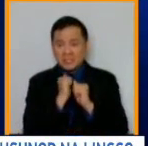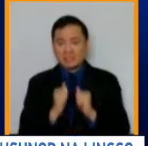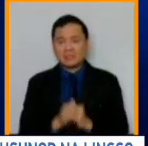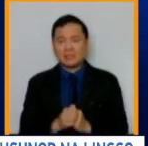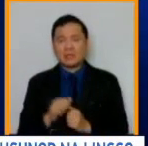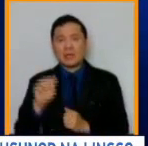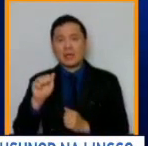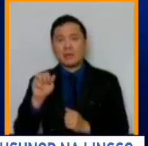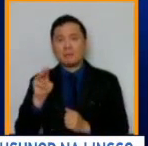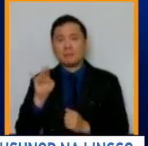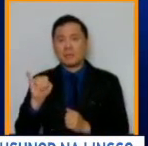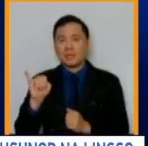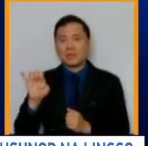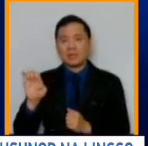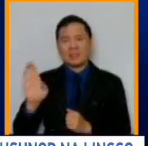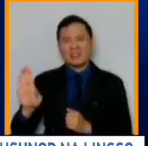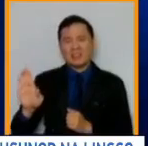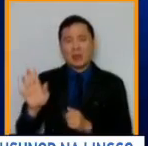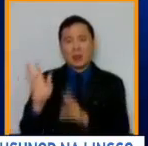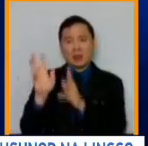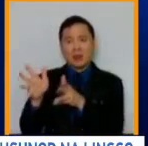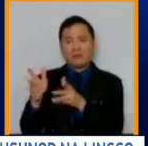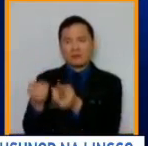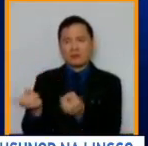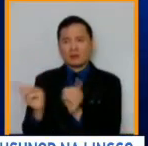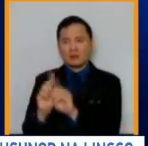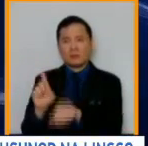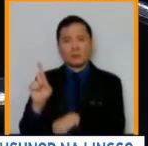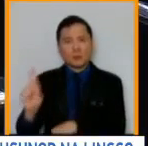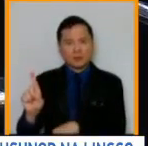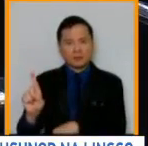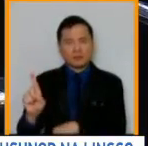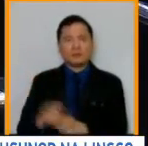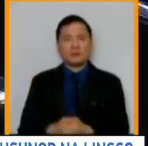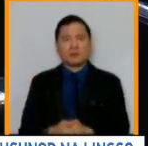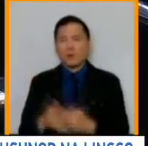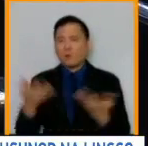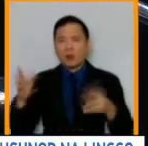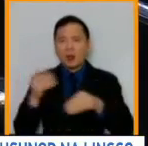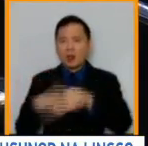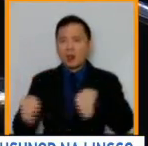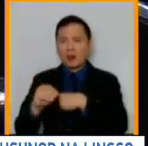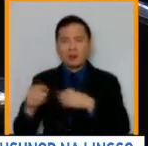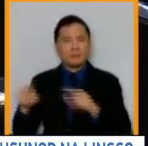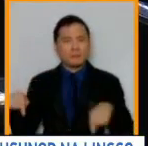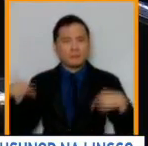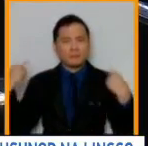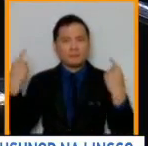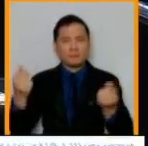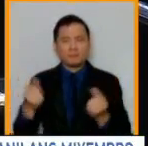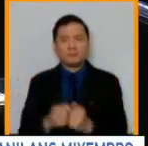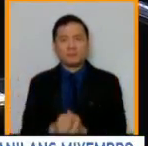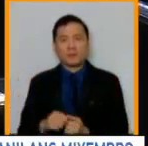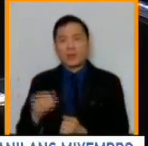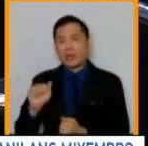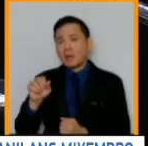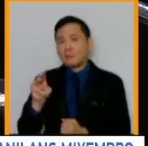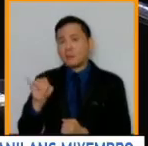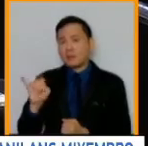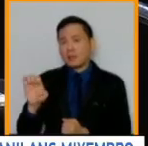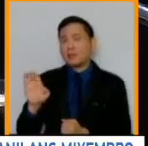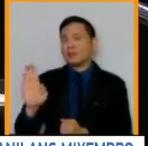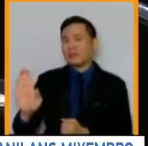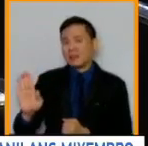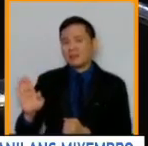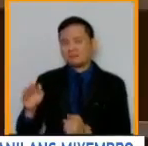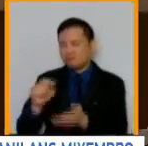na lang ang matitira sa First Division habang wala pa silang kapalit. Si Ferolino ang naatasang sumulat ng desisyon sa Marcos case